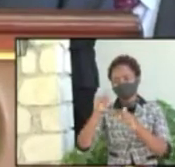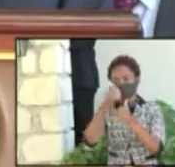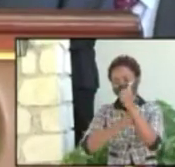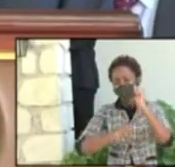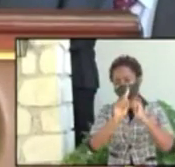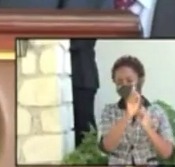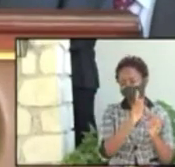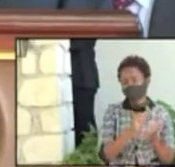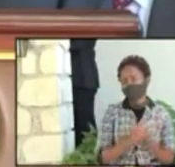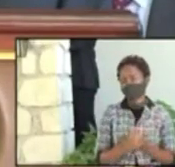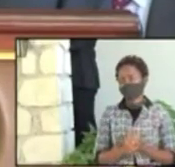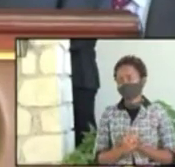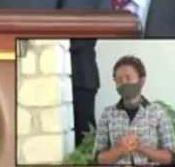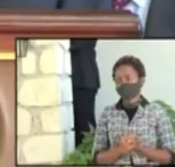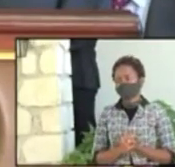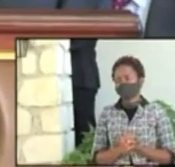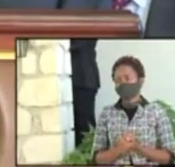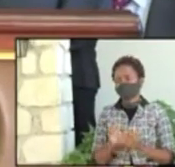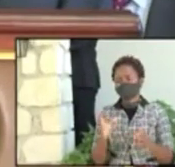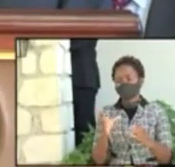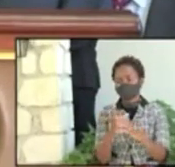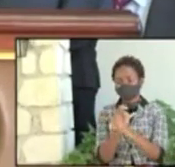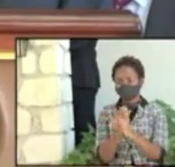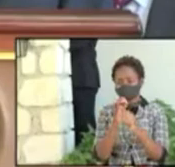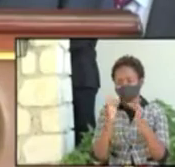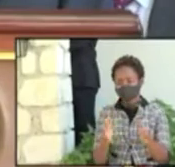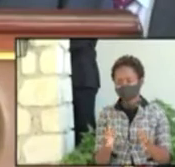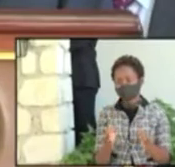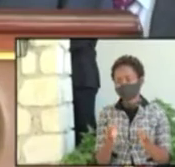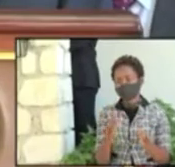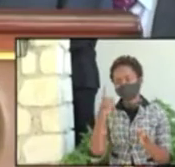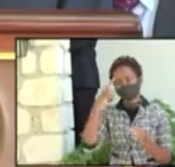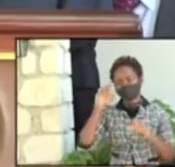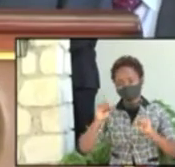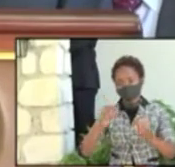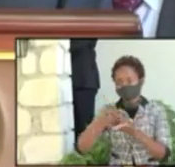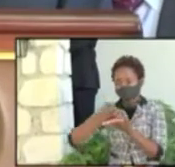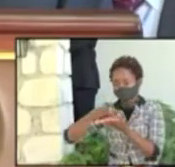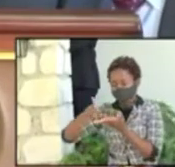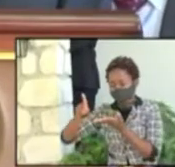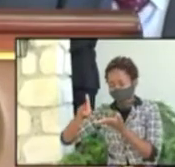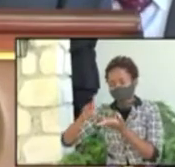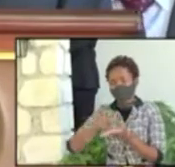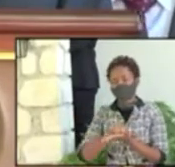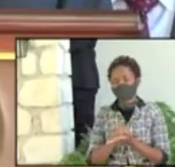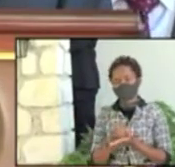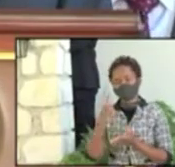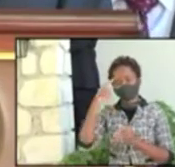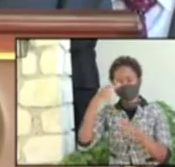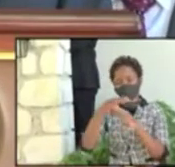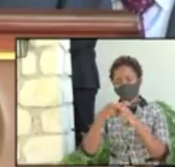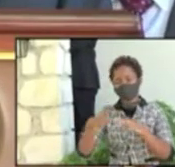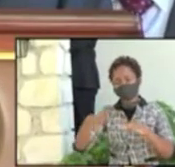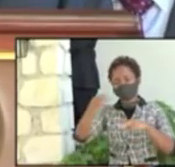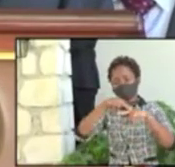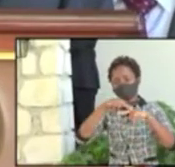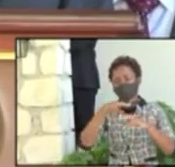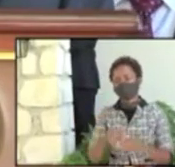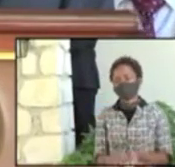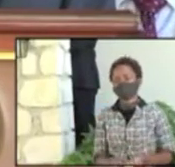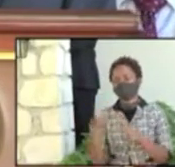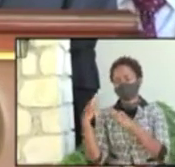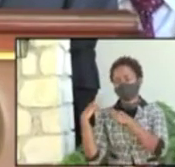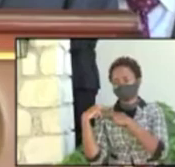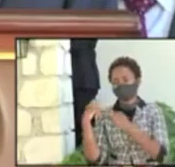Clerc, eh bien, nous prenons disposition pour nous capables de payer, pour nous capables de nommer les clercs